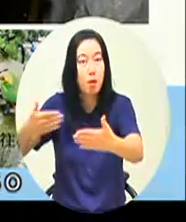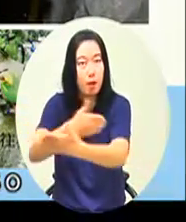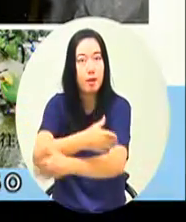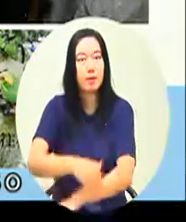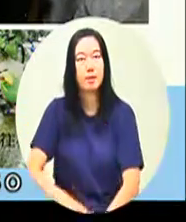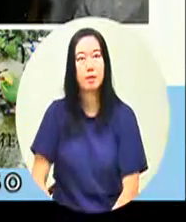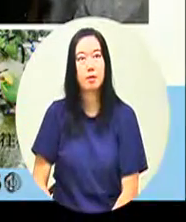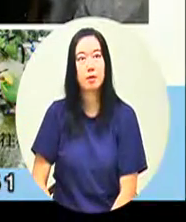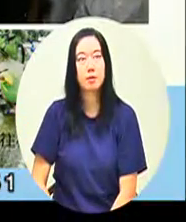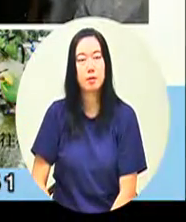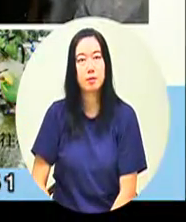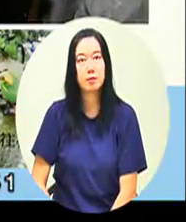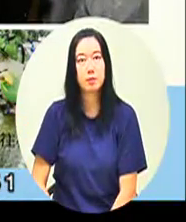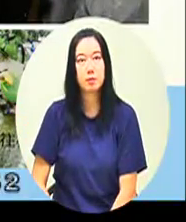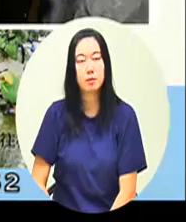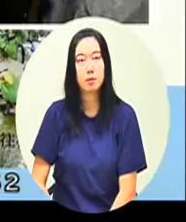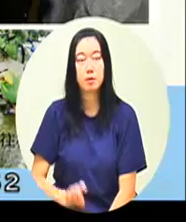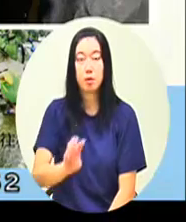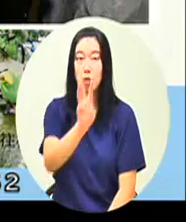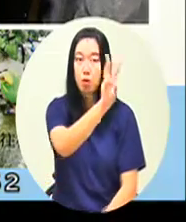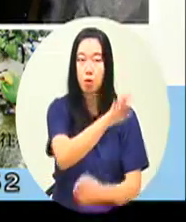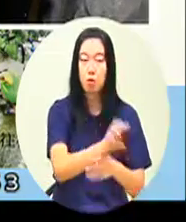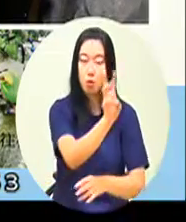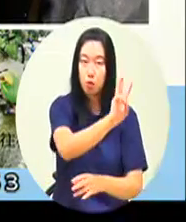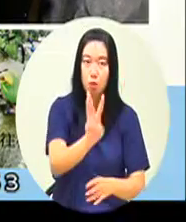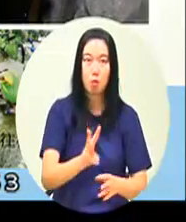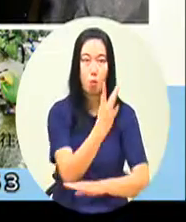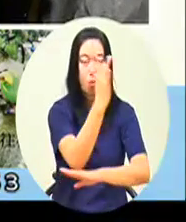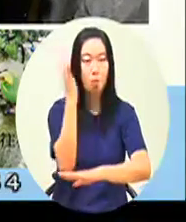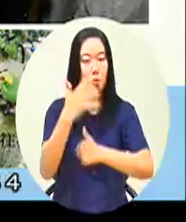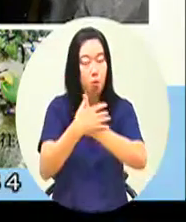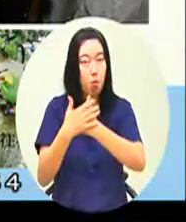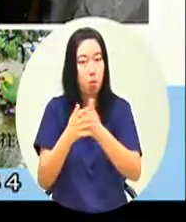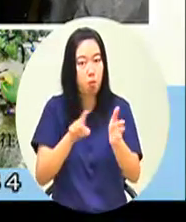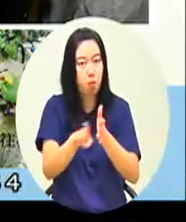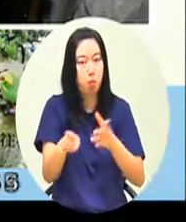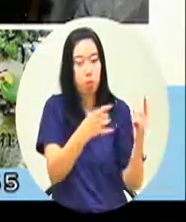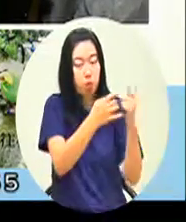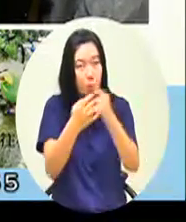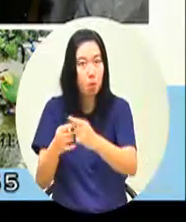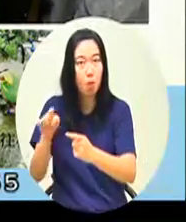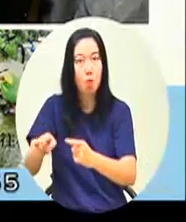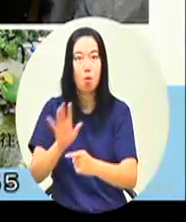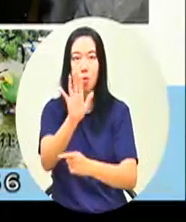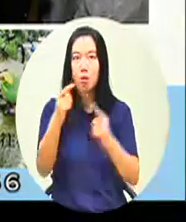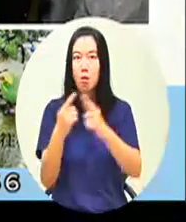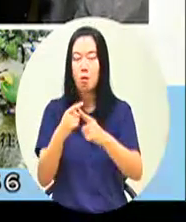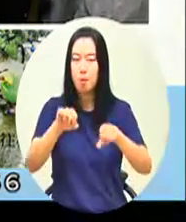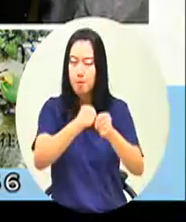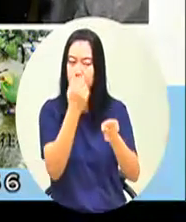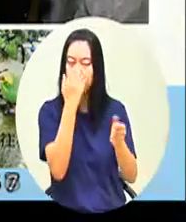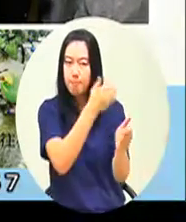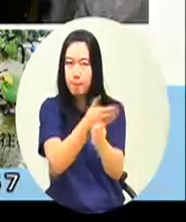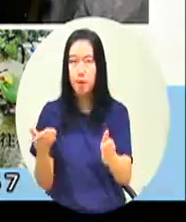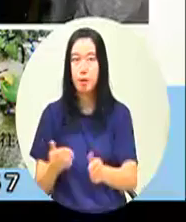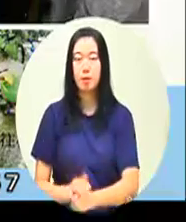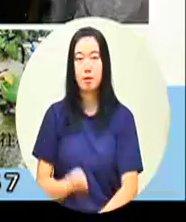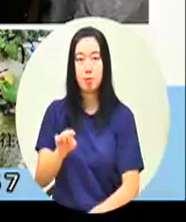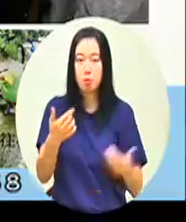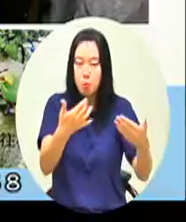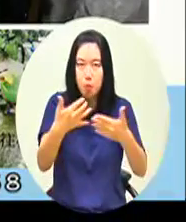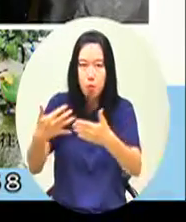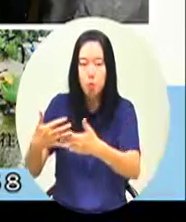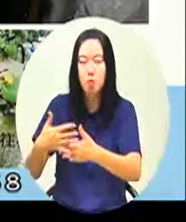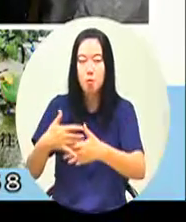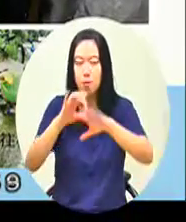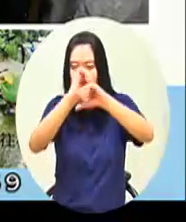土，啊，这个水土保持科也去现场看过，啊，遐有人破坏水保。哦、所以这个问题点都有找出来，